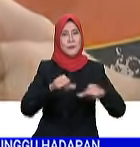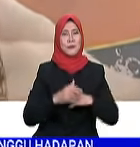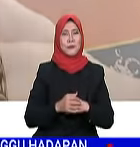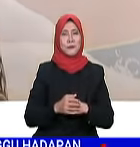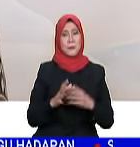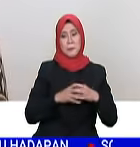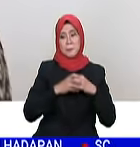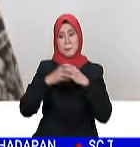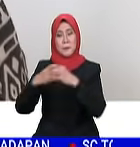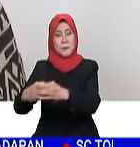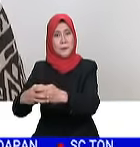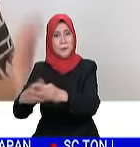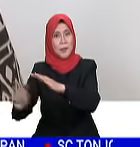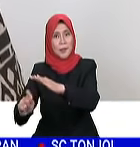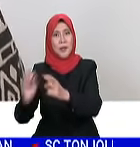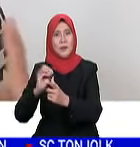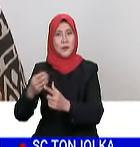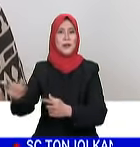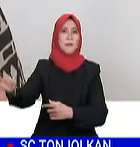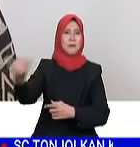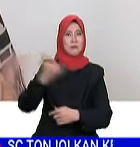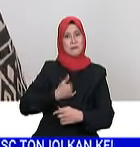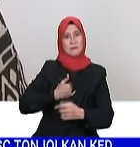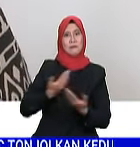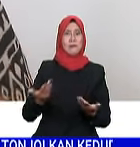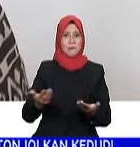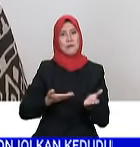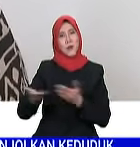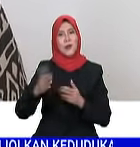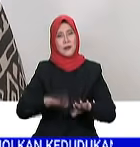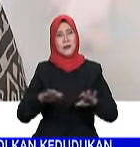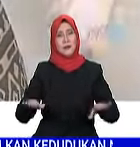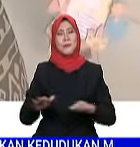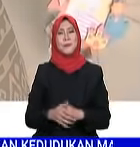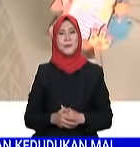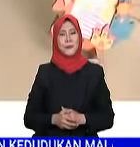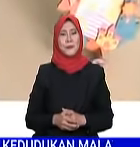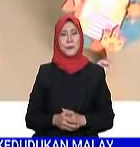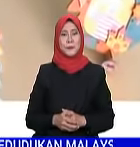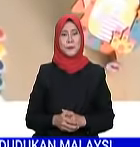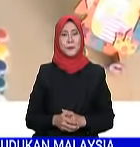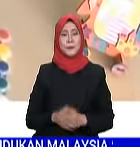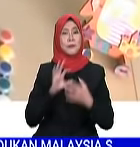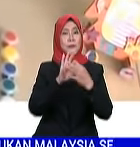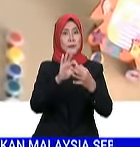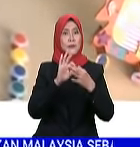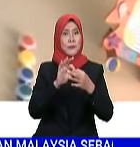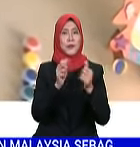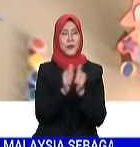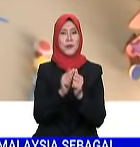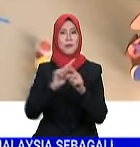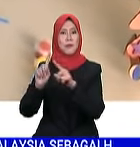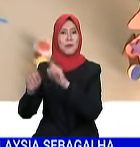diorang pergi ke Tadika ataupun kami akan datang. Saya akan datang bawa anak-anak ke sini. Kerjasama dengan